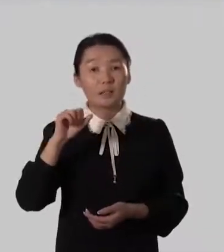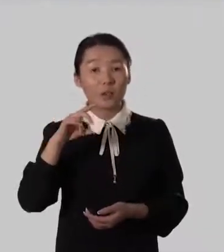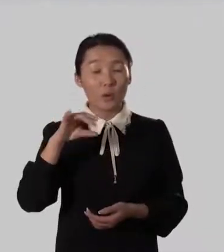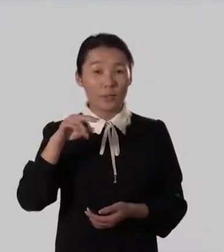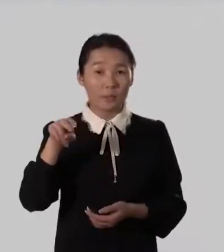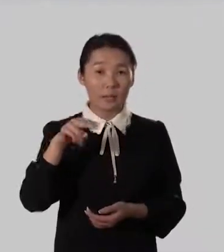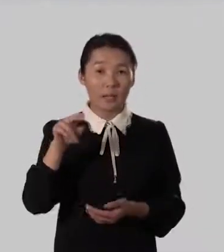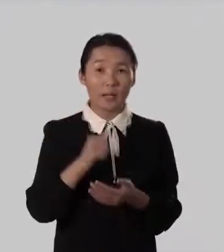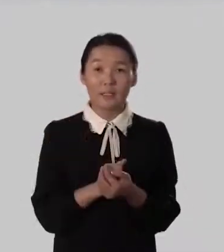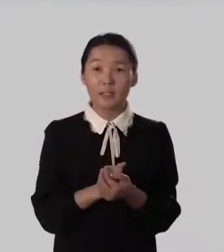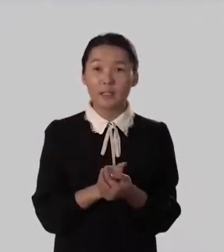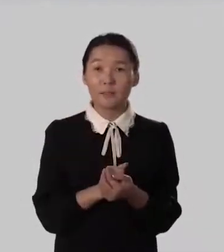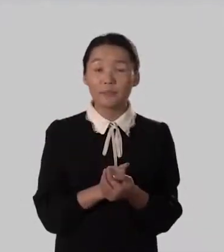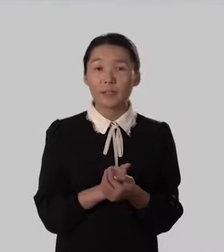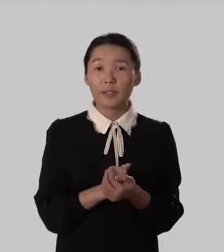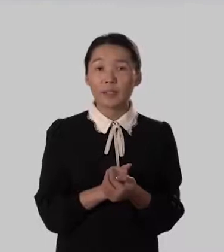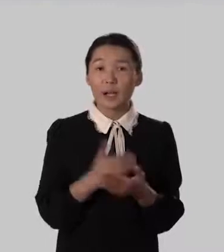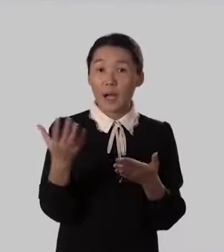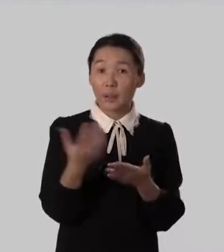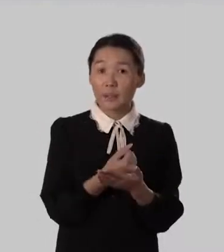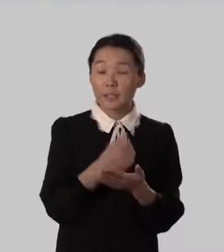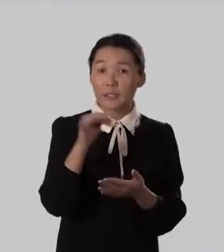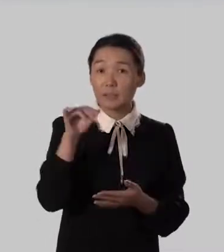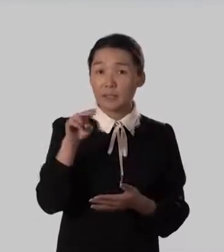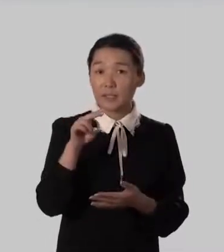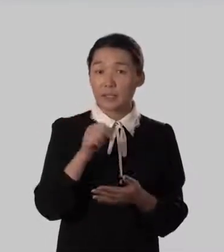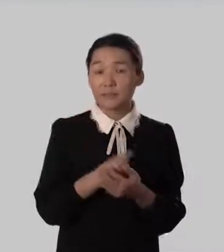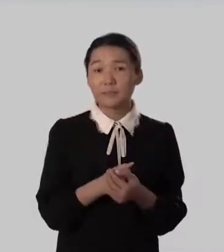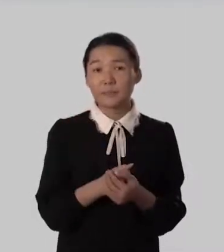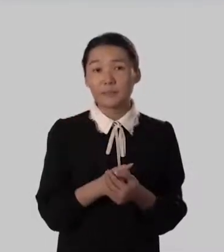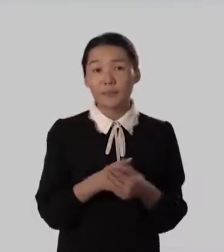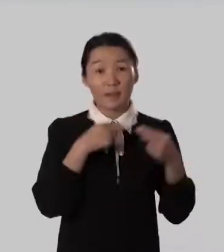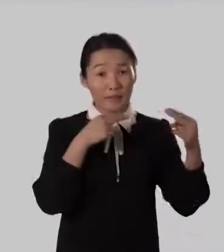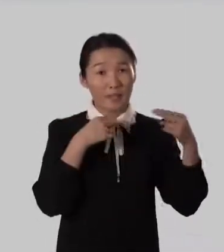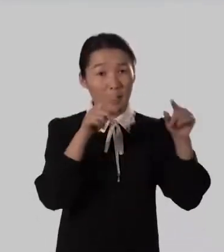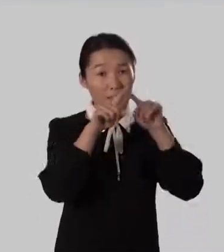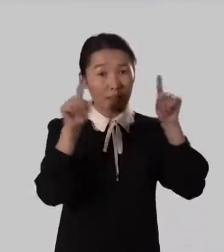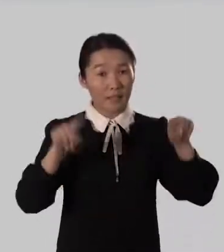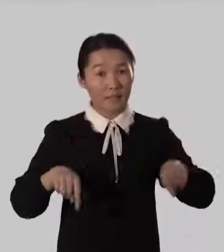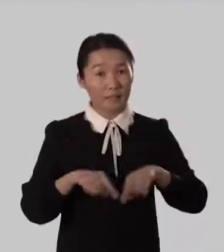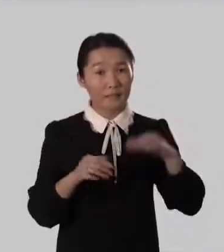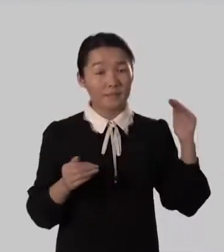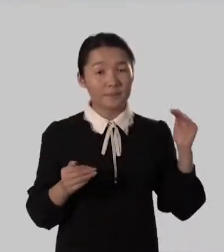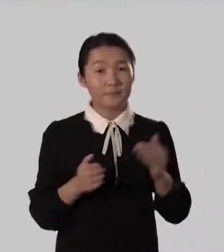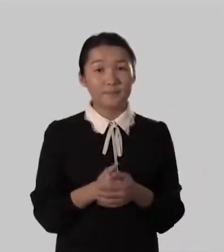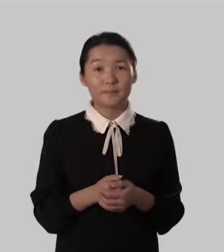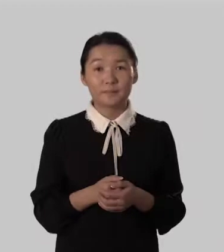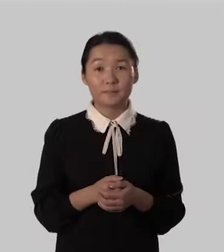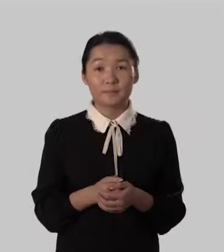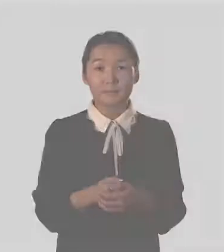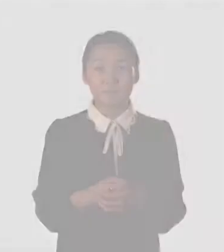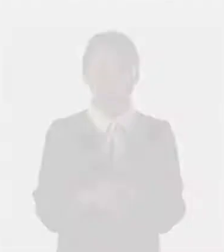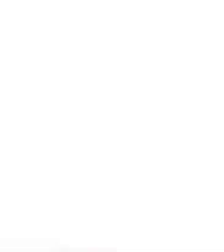проанализируем уже выписаны и слова и определим вид все внимание на экран